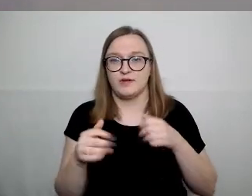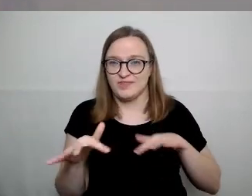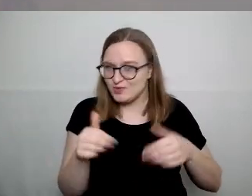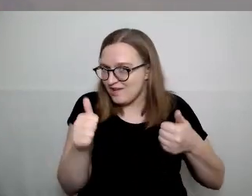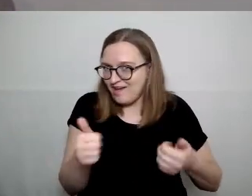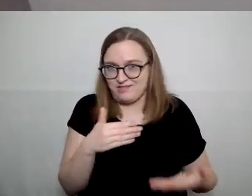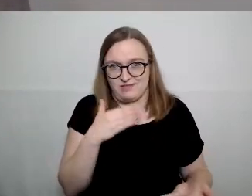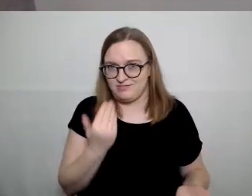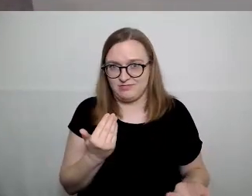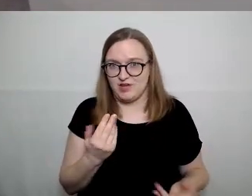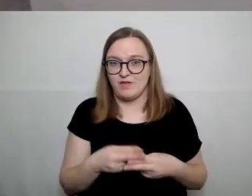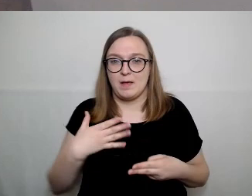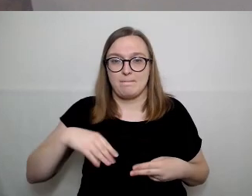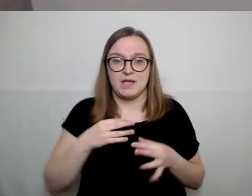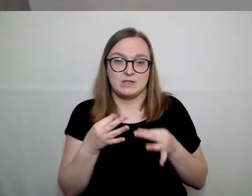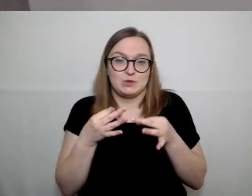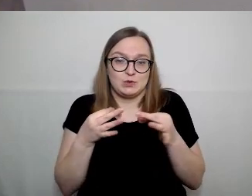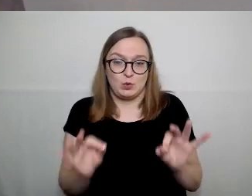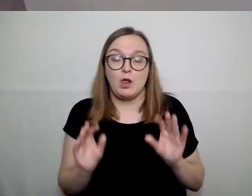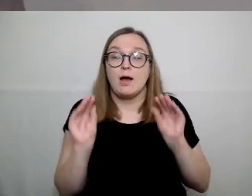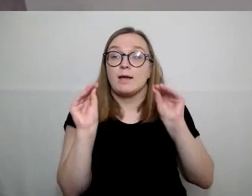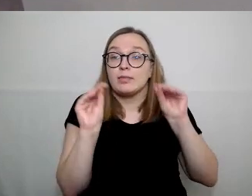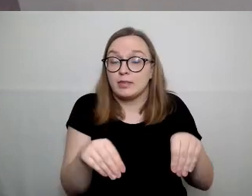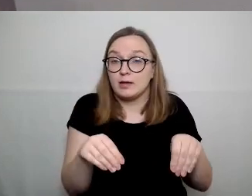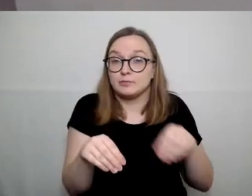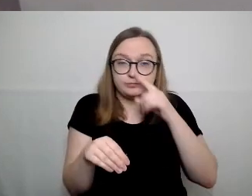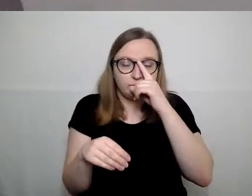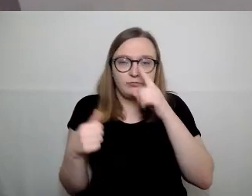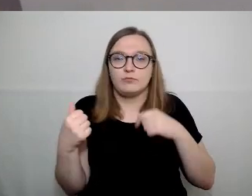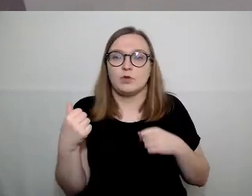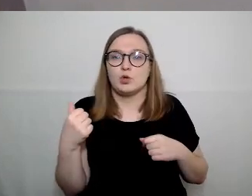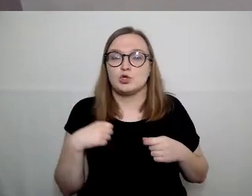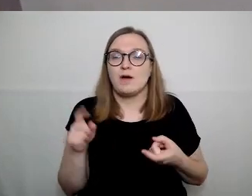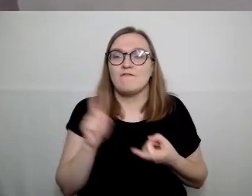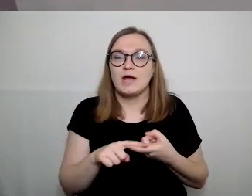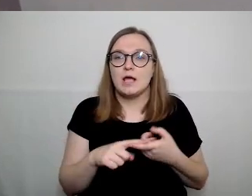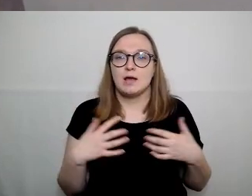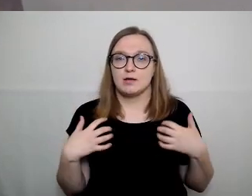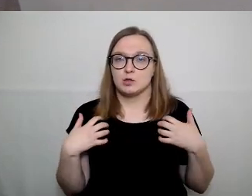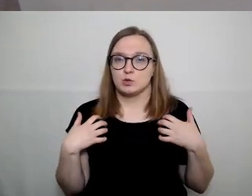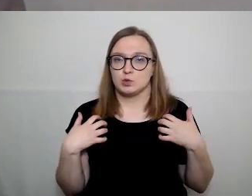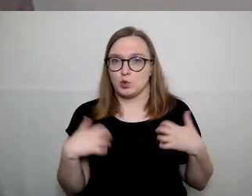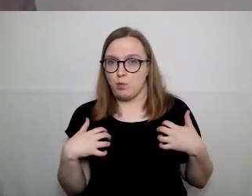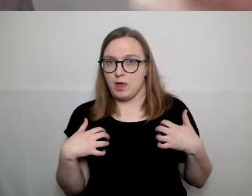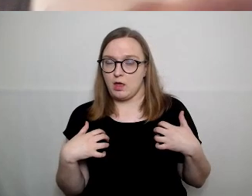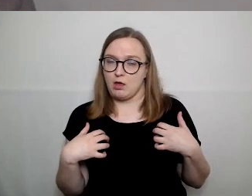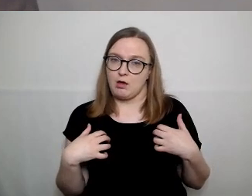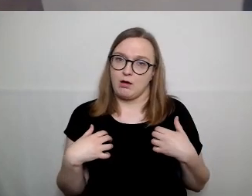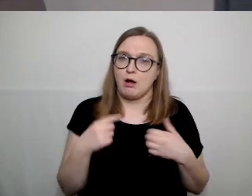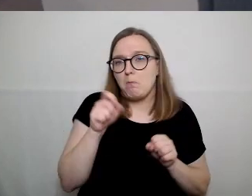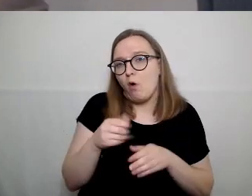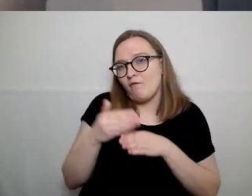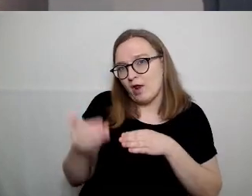mes siūlytume įdiegti pacientų suskirstymų pagal skubumą kategorijų sistemą, kuri na, palengvintų